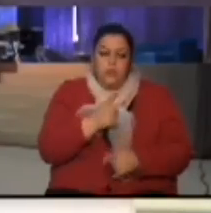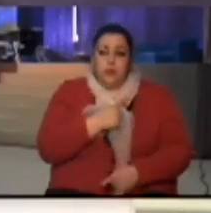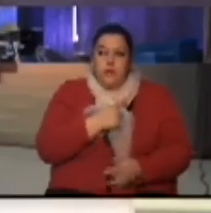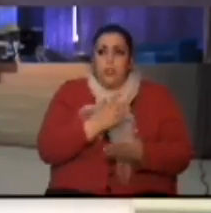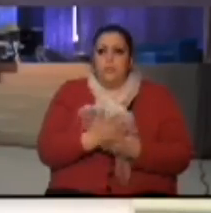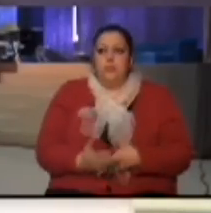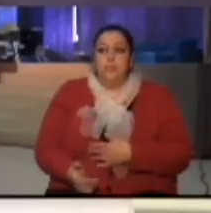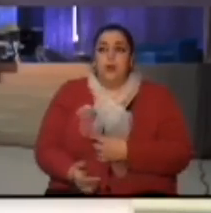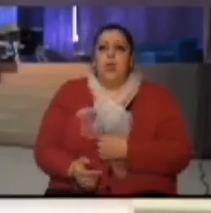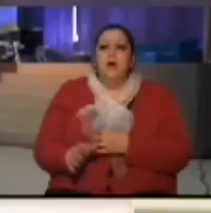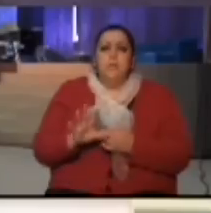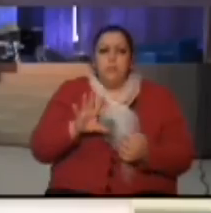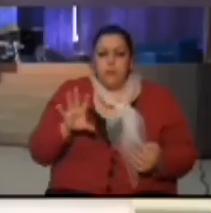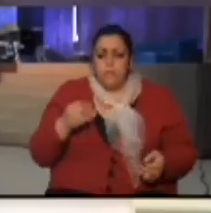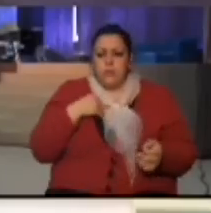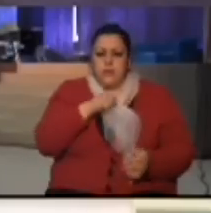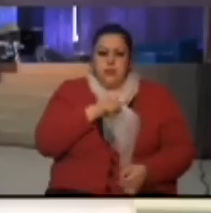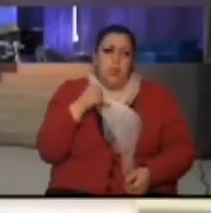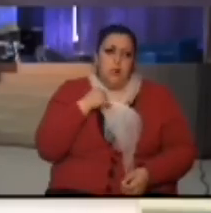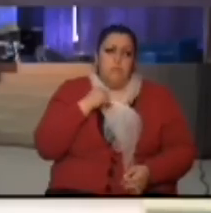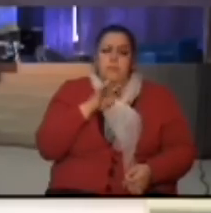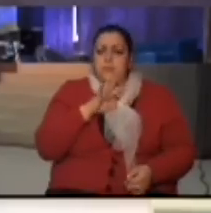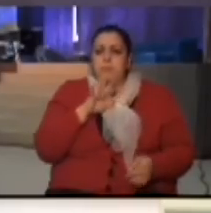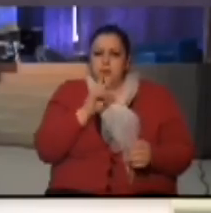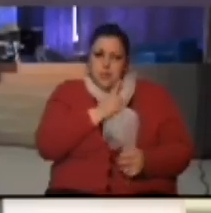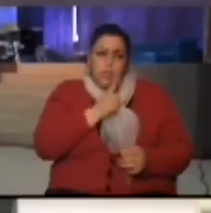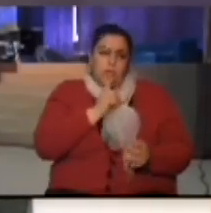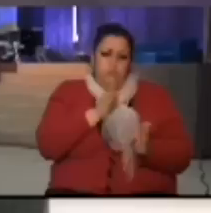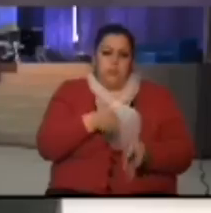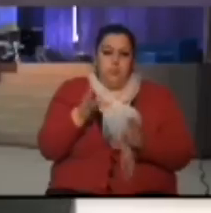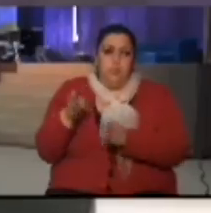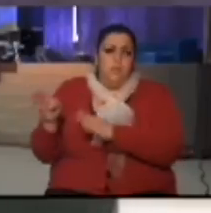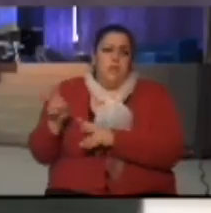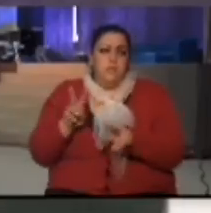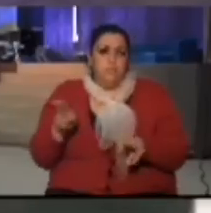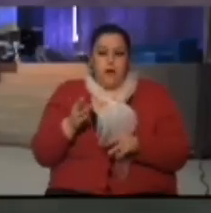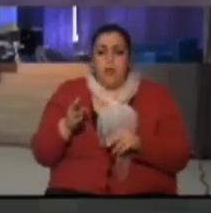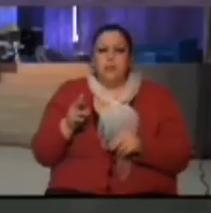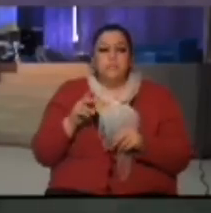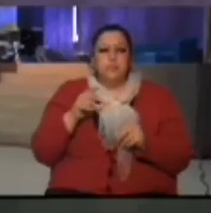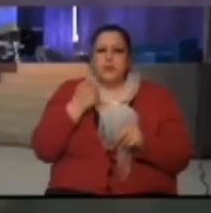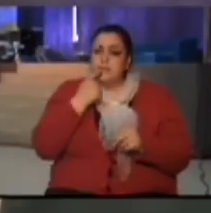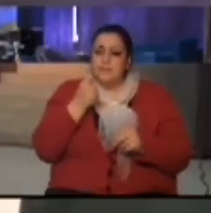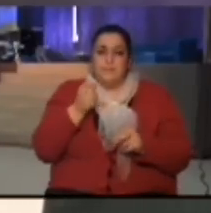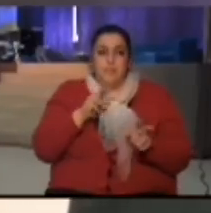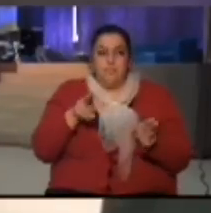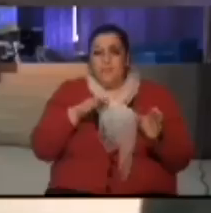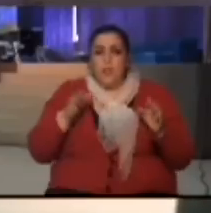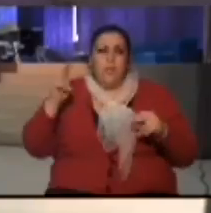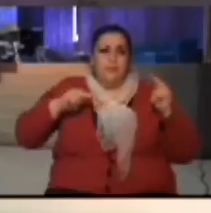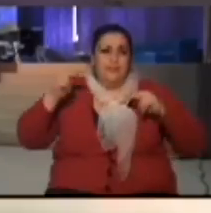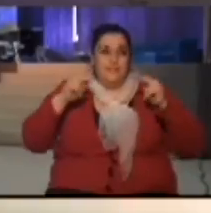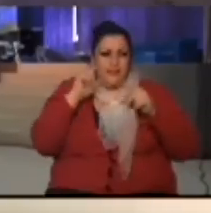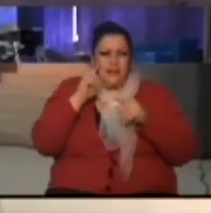է, ամեն մեկը սյուն է, ամեն մեկը սյուն է, ու մենք դրա համար Փառք ենք տալիս Աստծուն։ Մենք իրանց